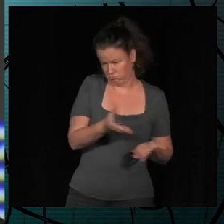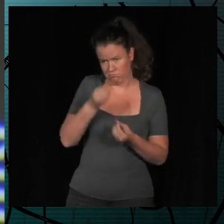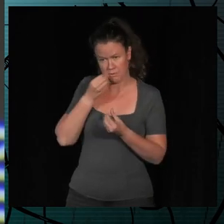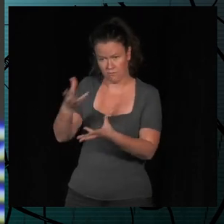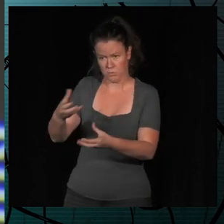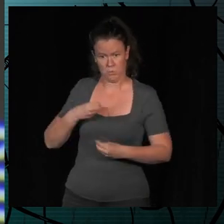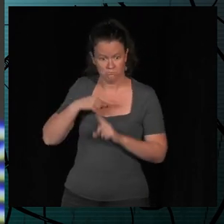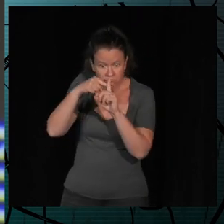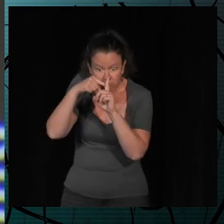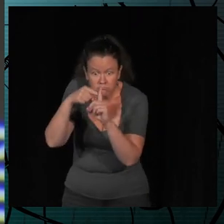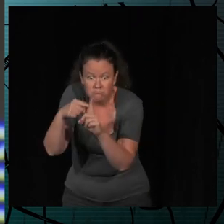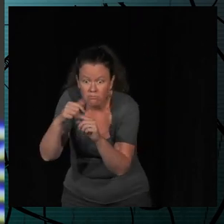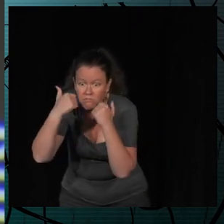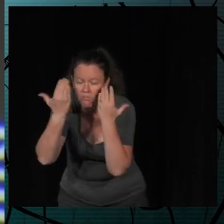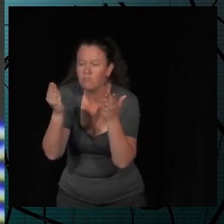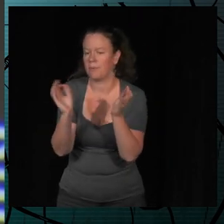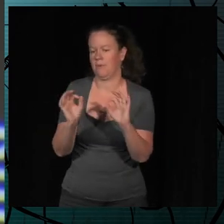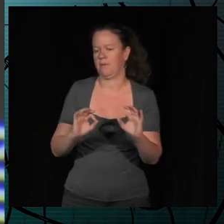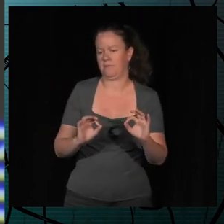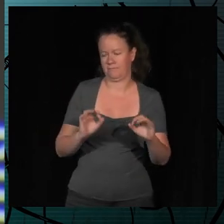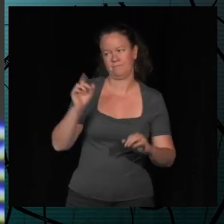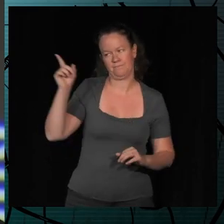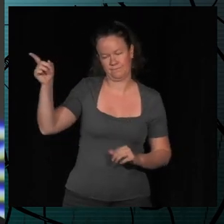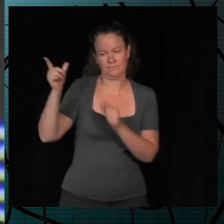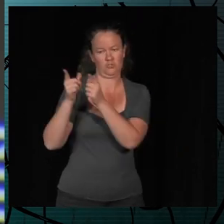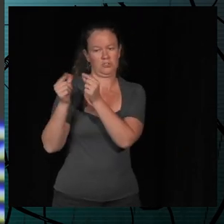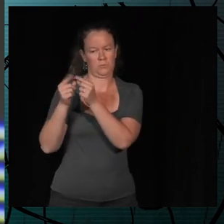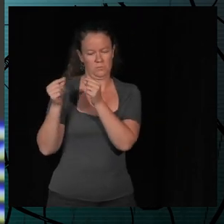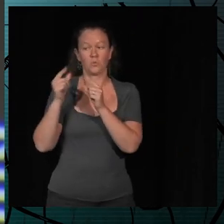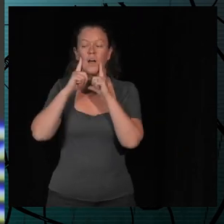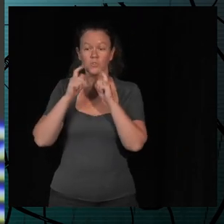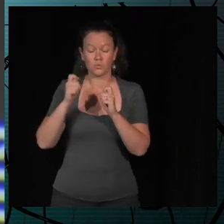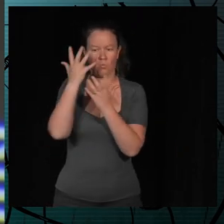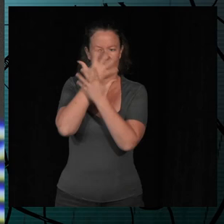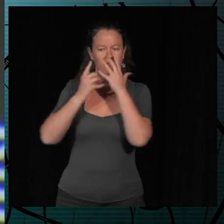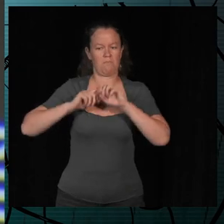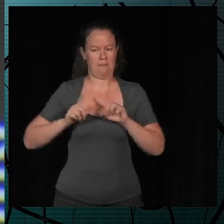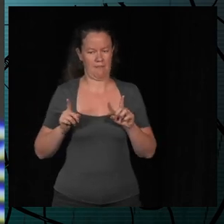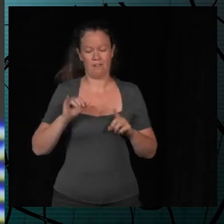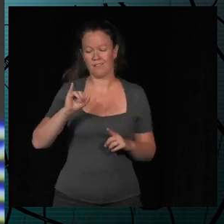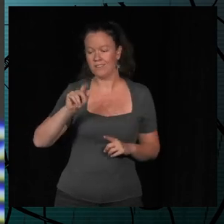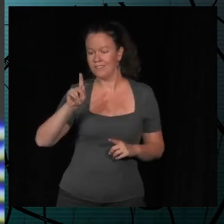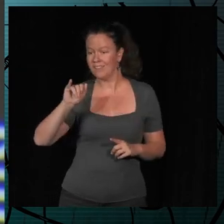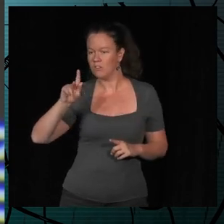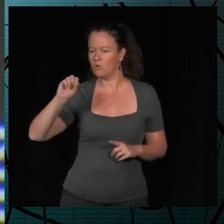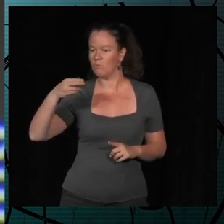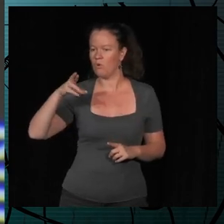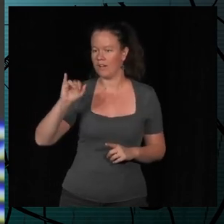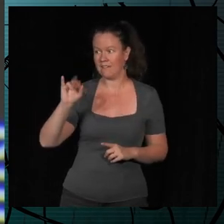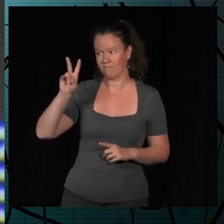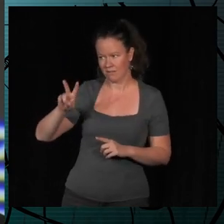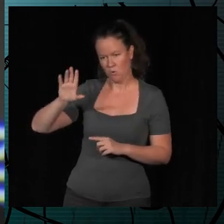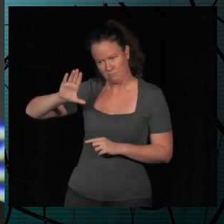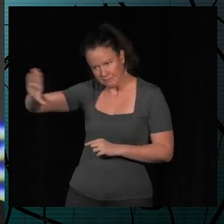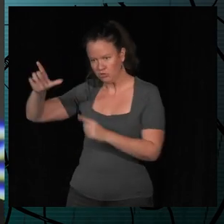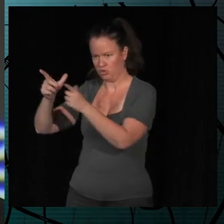aussi grave qu'au Japon il serait très problématique qu'on identifie ikikomori et je et je je je vidéo excessif ce n'a rien à